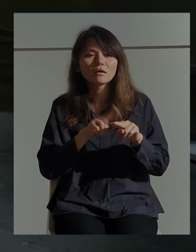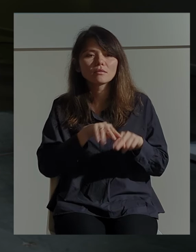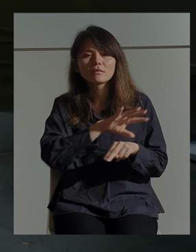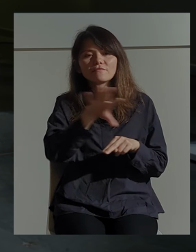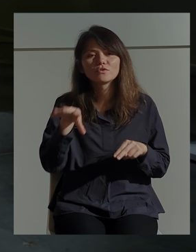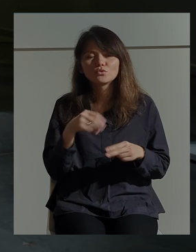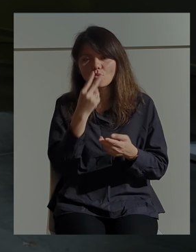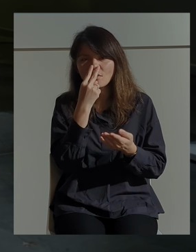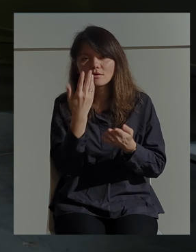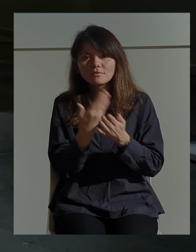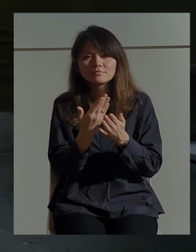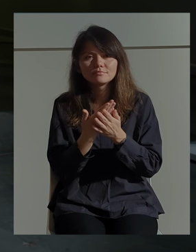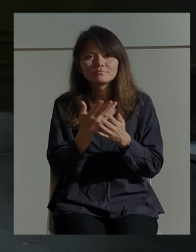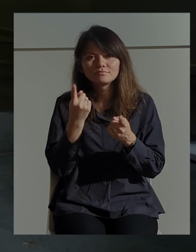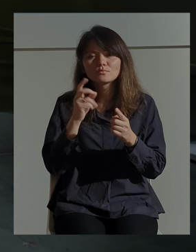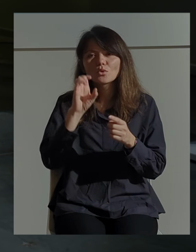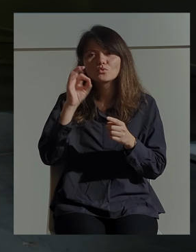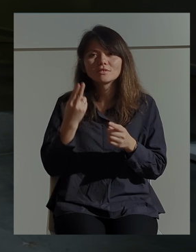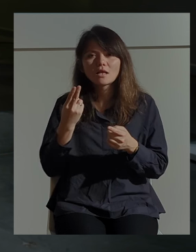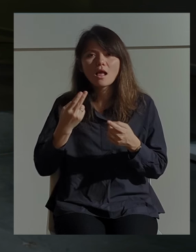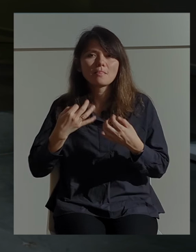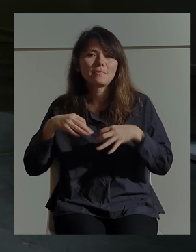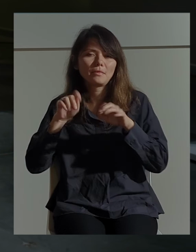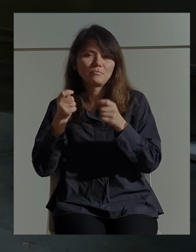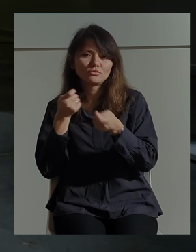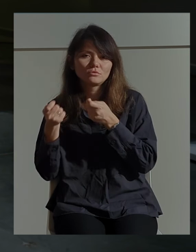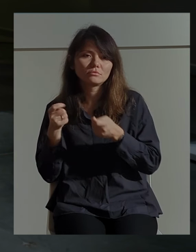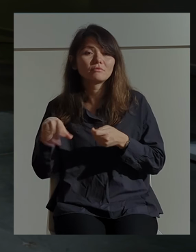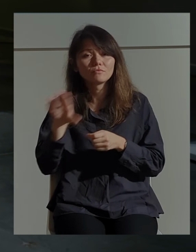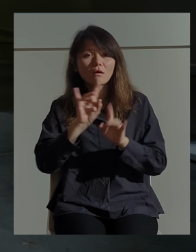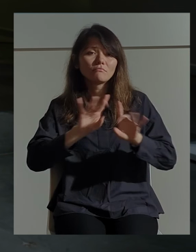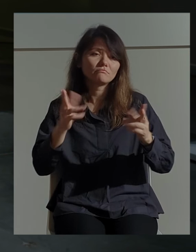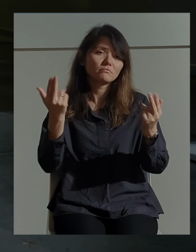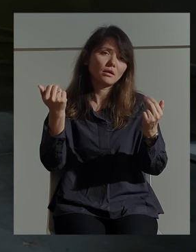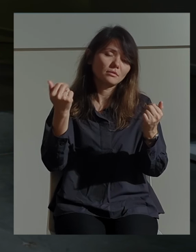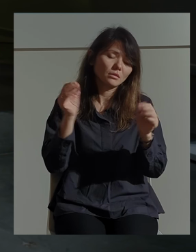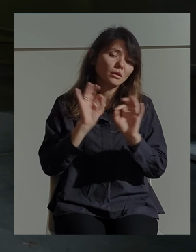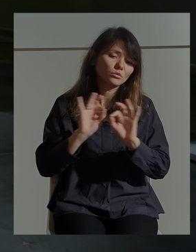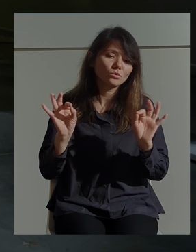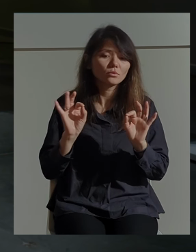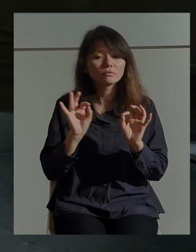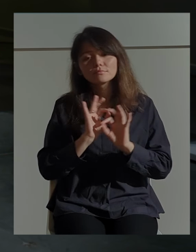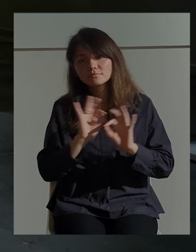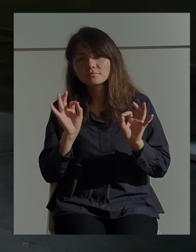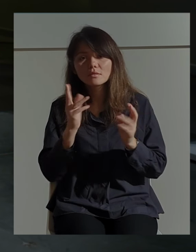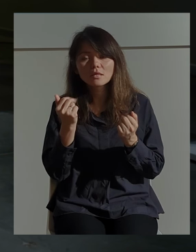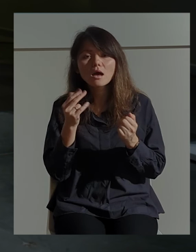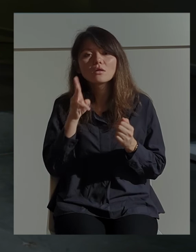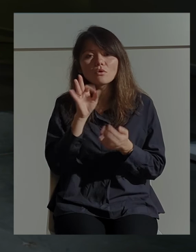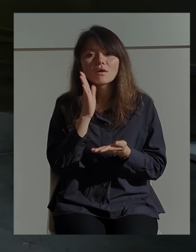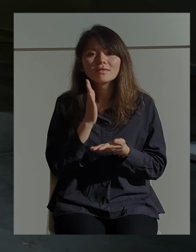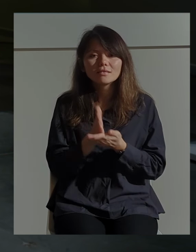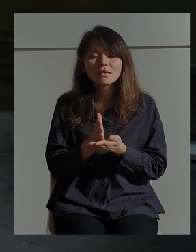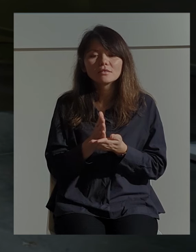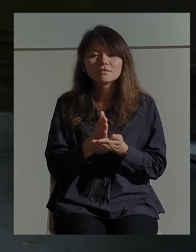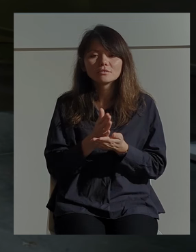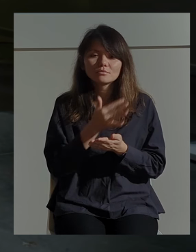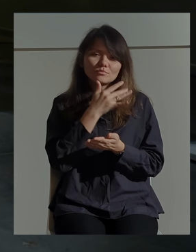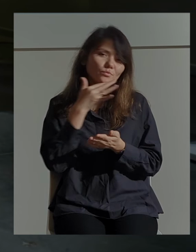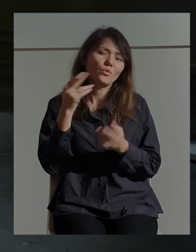непосредственных социальных машинерия то есть Дада Здорово рассказы замечательно но есть достаточно большое